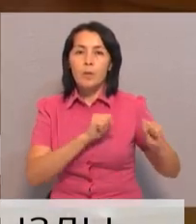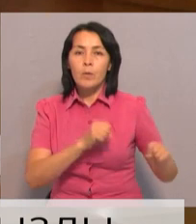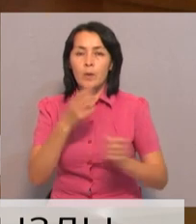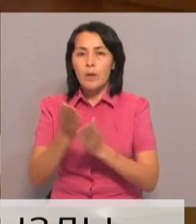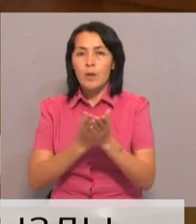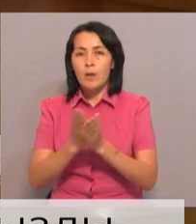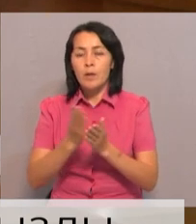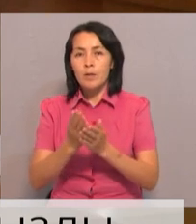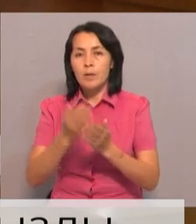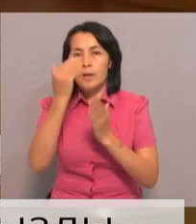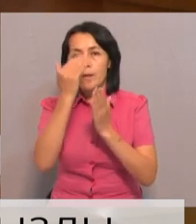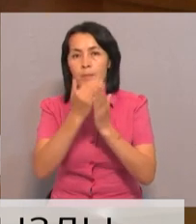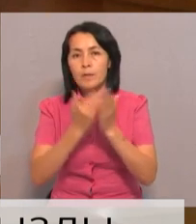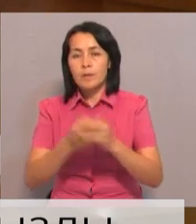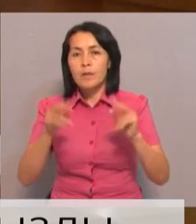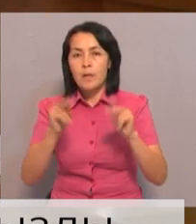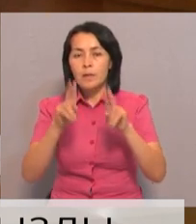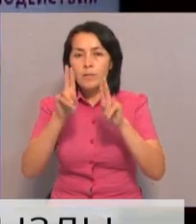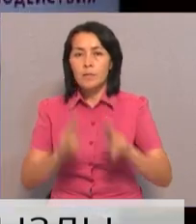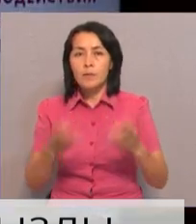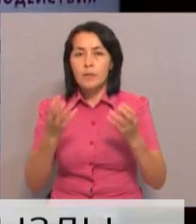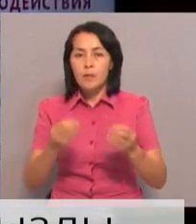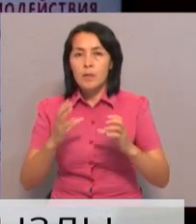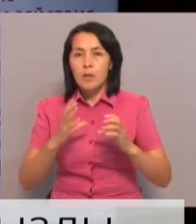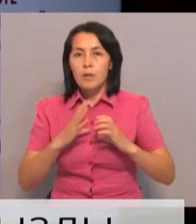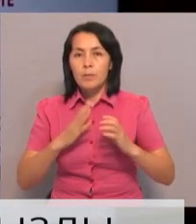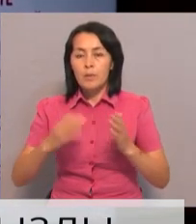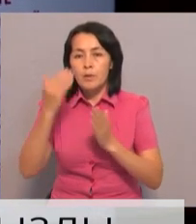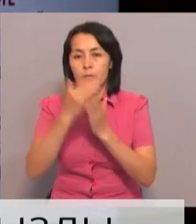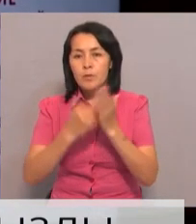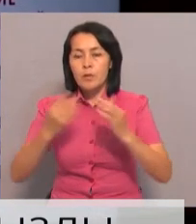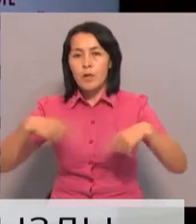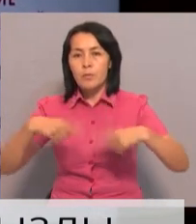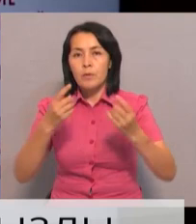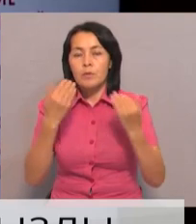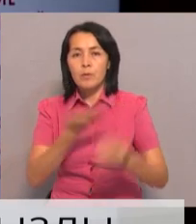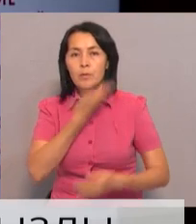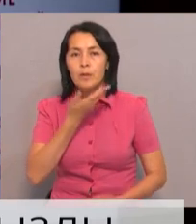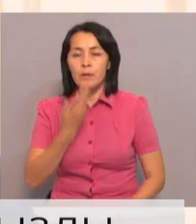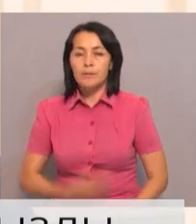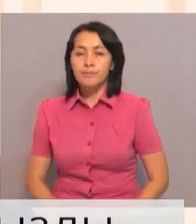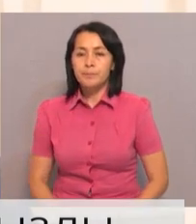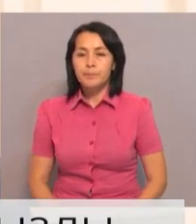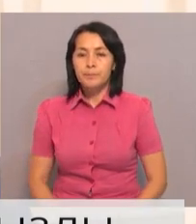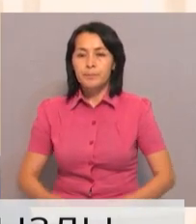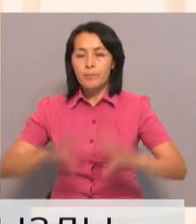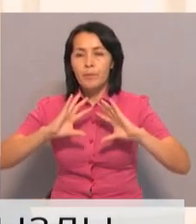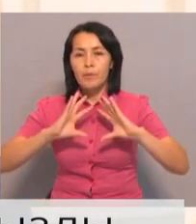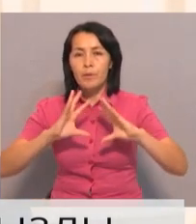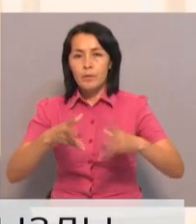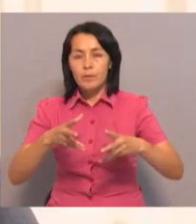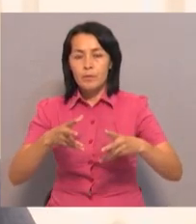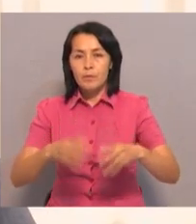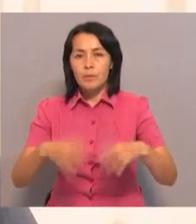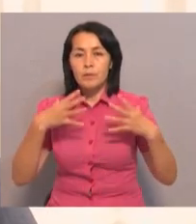бағытталған мінез-құлықты әдеп нормаларын және құндылықтар жүйесін қалыптастыру туралы баяндады. Дүниежүзілік денсаулық сақтау